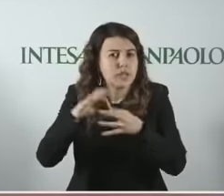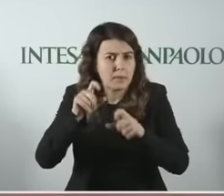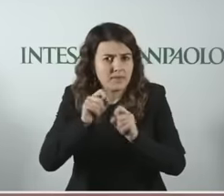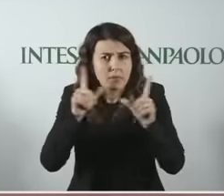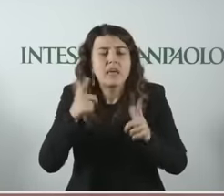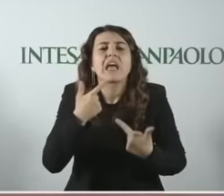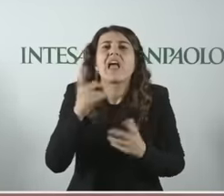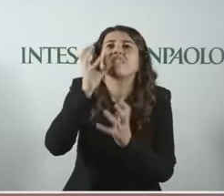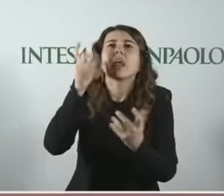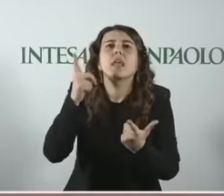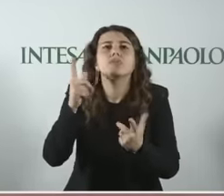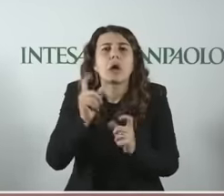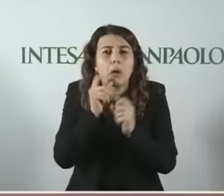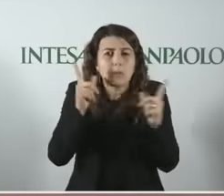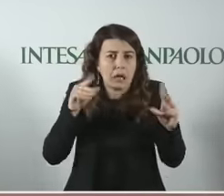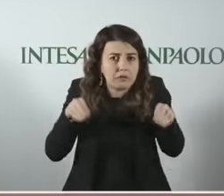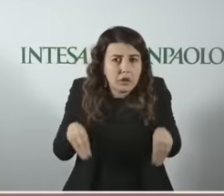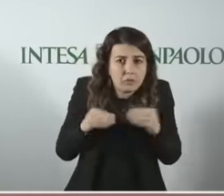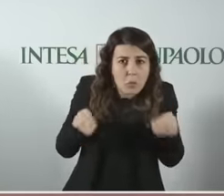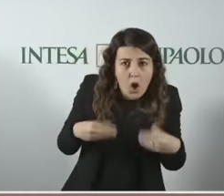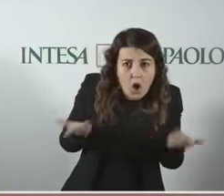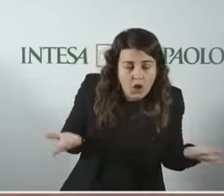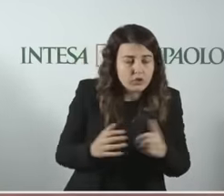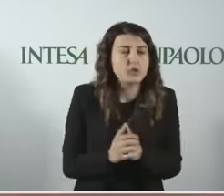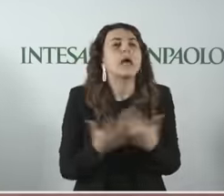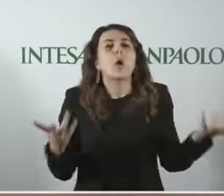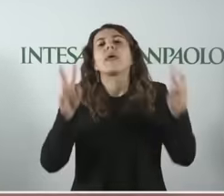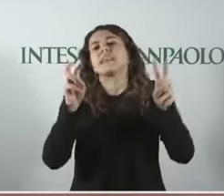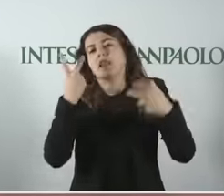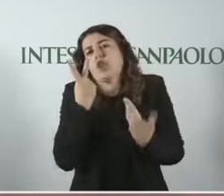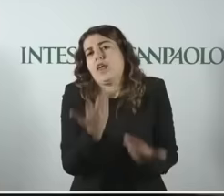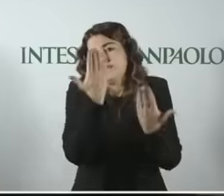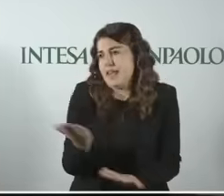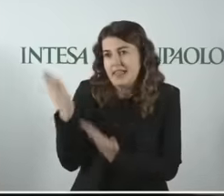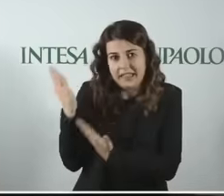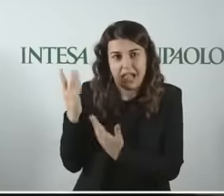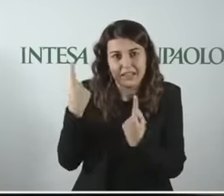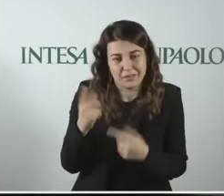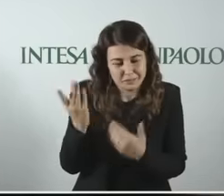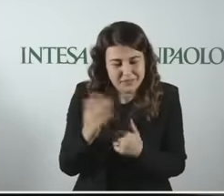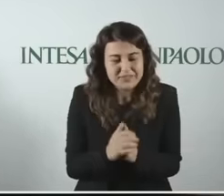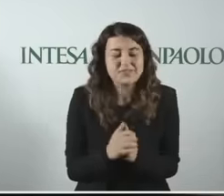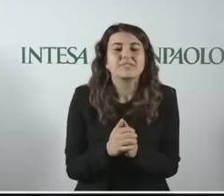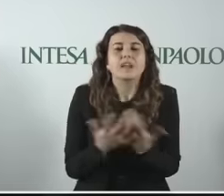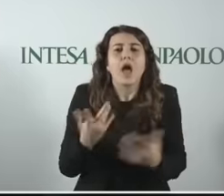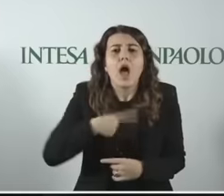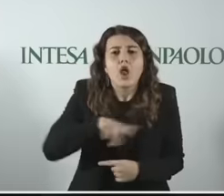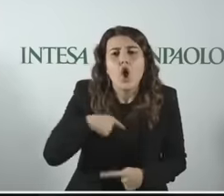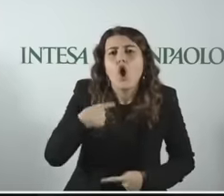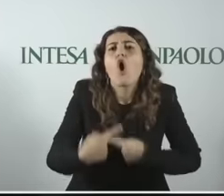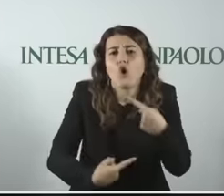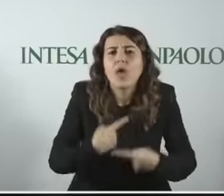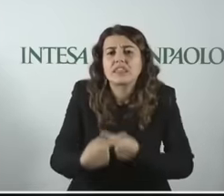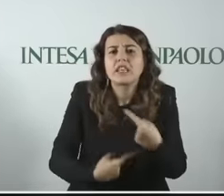non si meraviglia neanche di niente credo e Insomma morale Il titolo è quello che vedete e e adesso noi Procederemo come